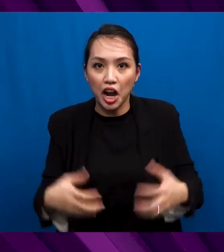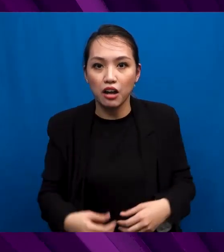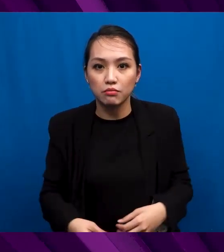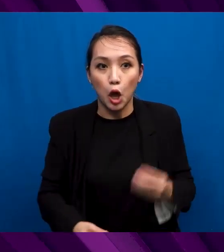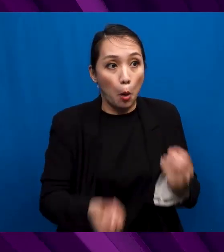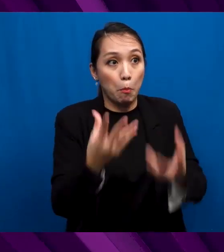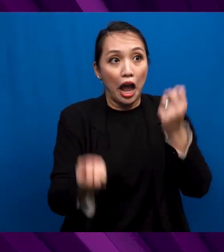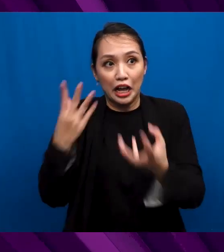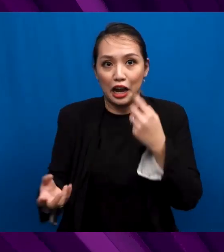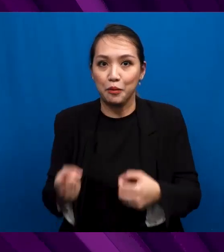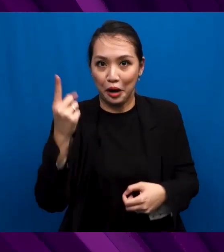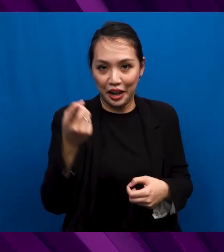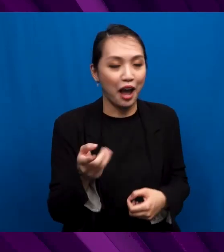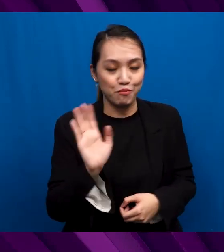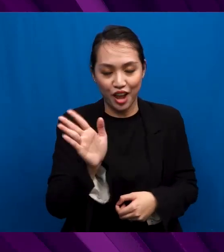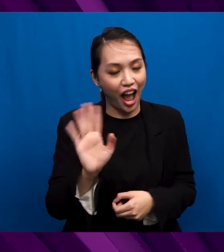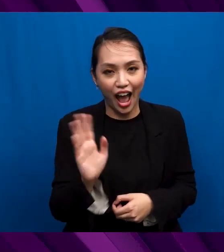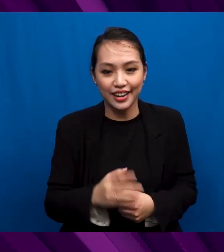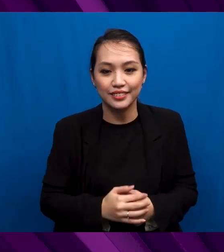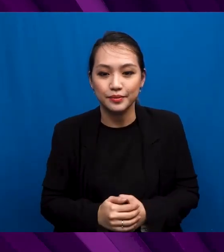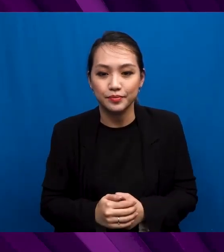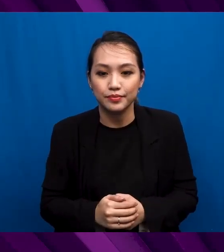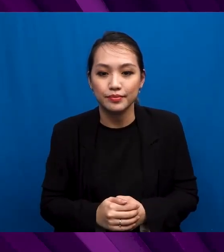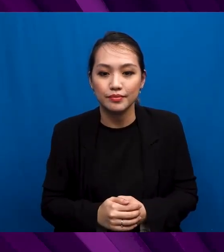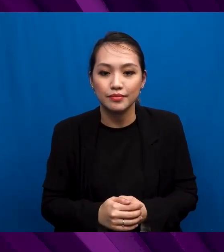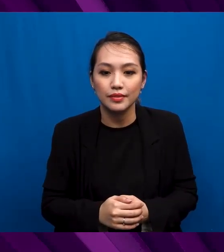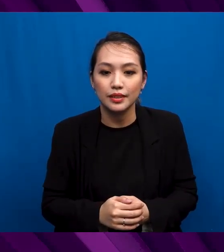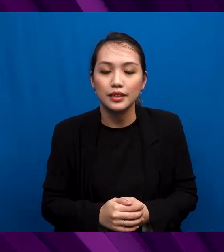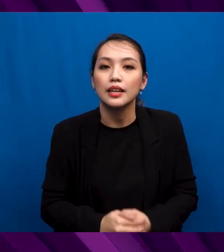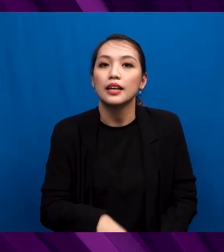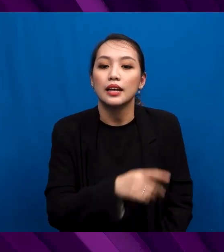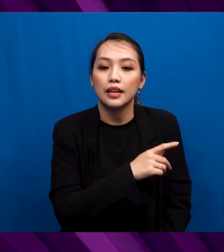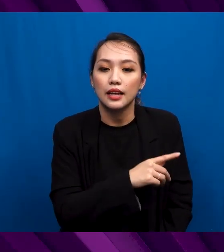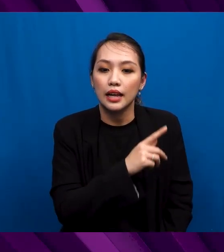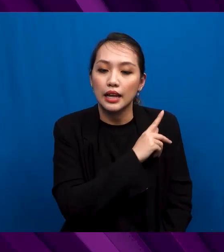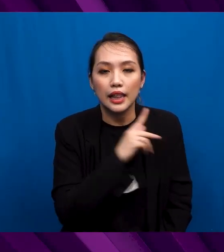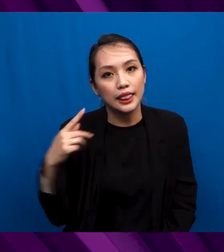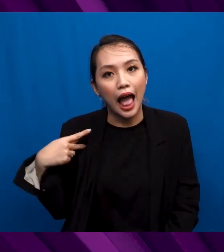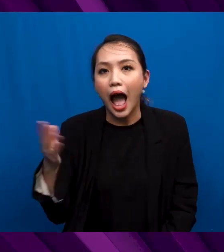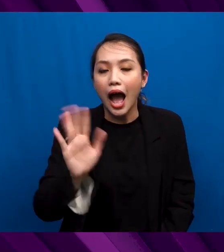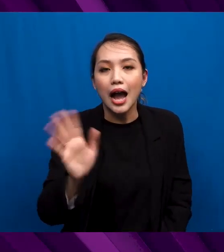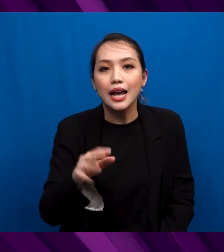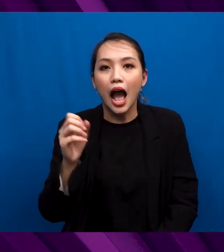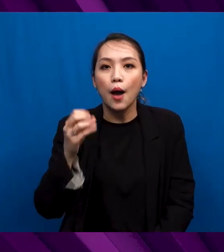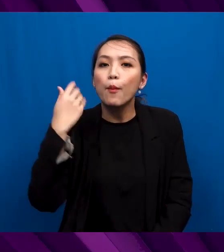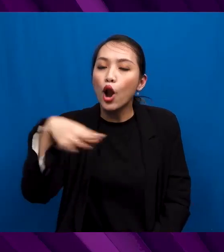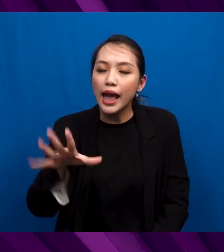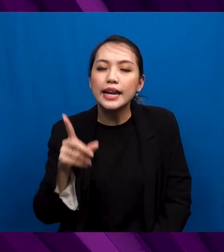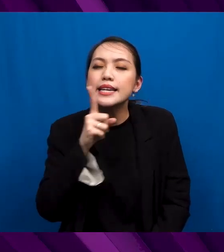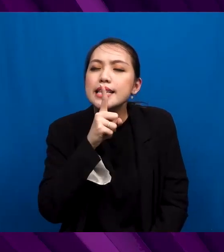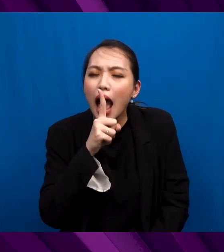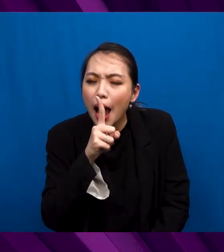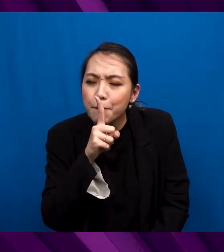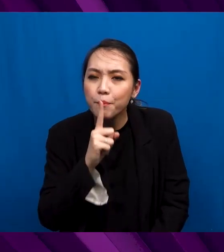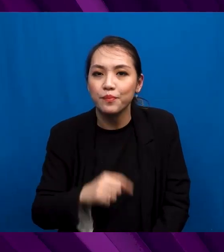membela kecemburuan Allah itu tidak menghalalkan segala cara, tapi Anda harus melakukan sesuatu, tidak boleh diam saja, harus angkat bicara. Mungkin Anda bisa panggil, mungkin